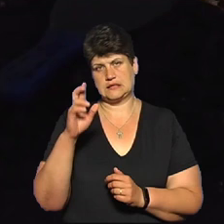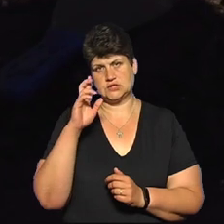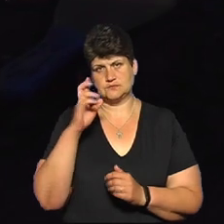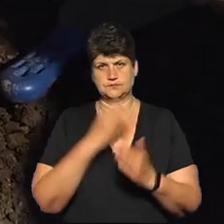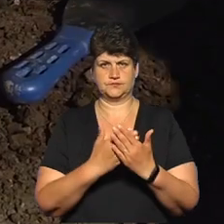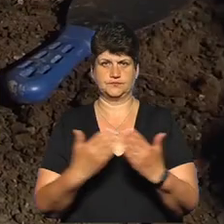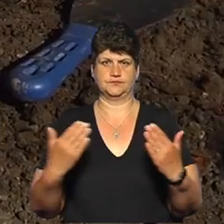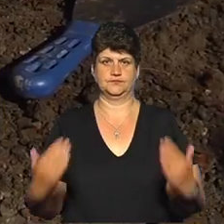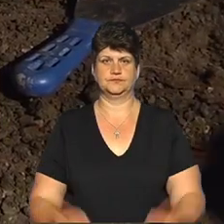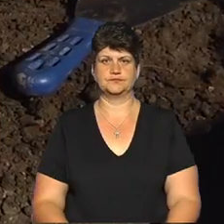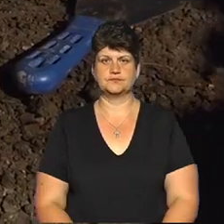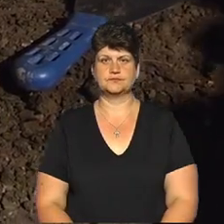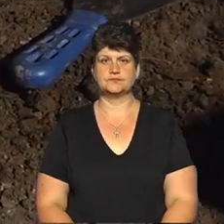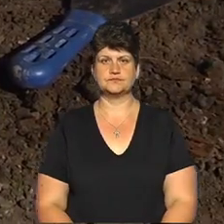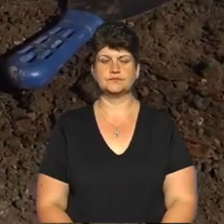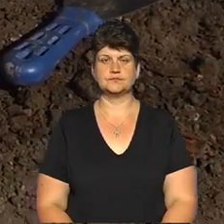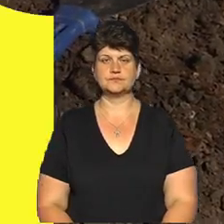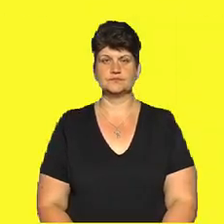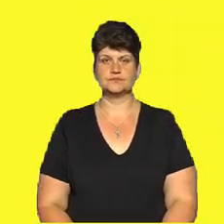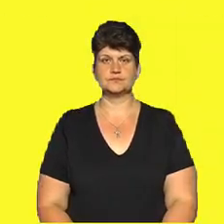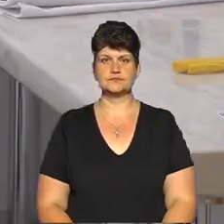на Суспільному. Тернопільщина.